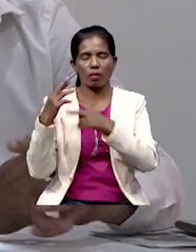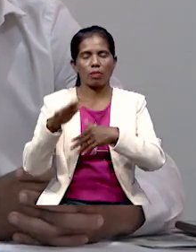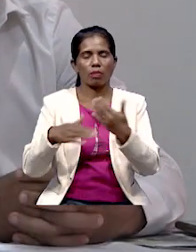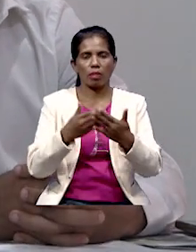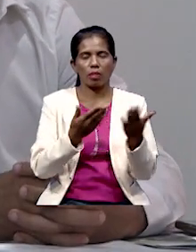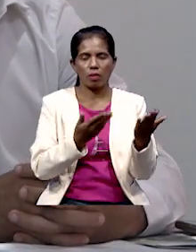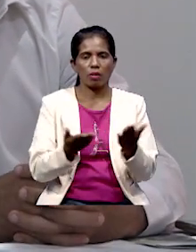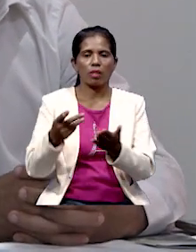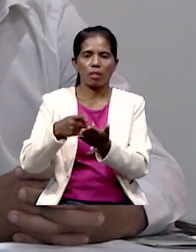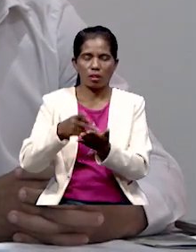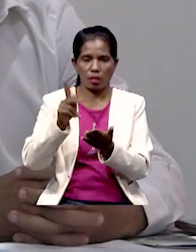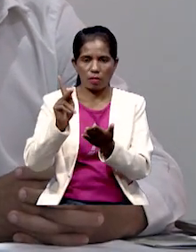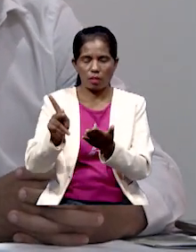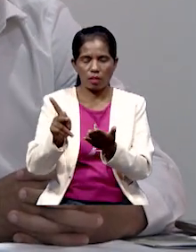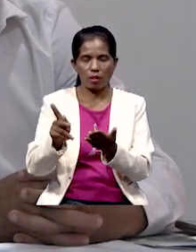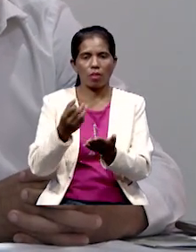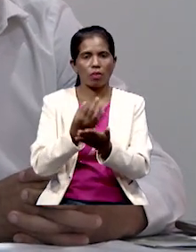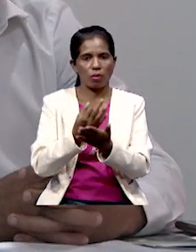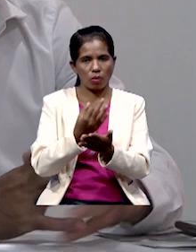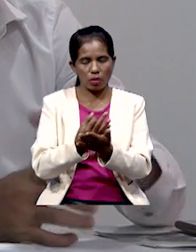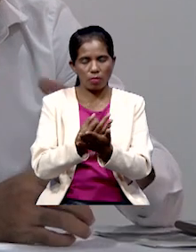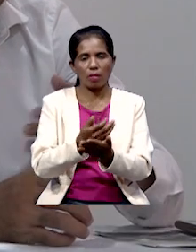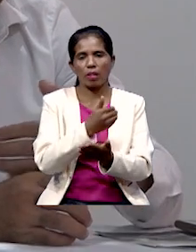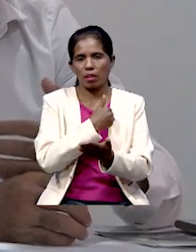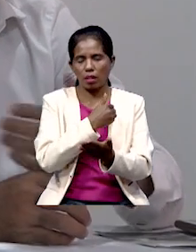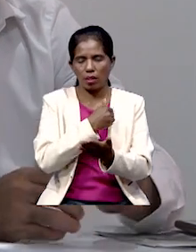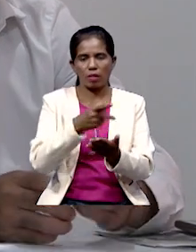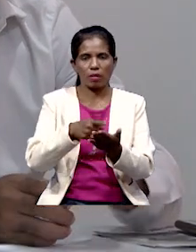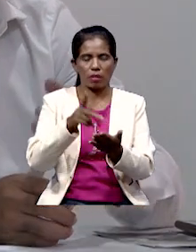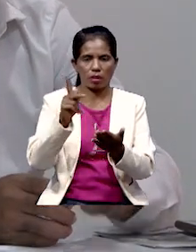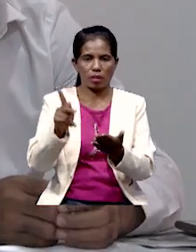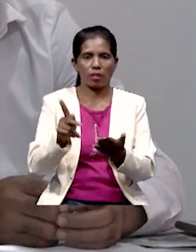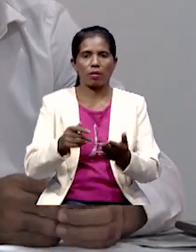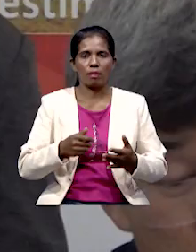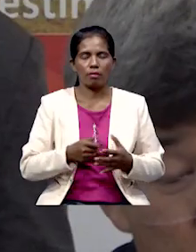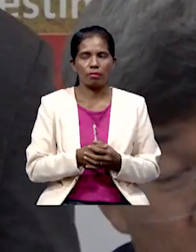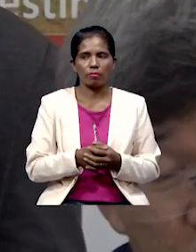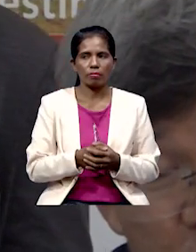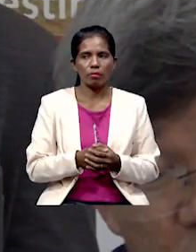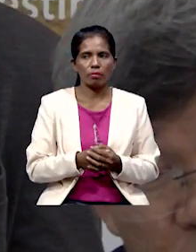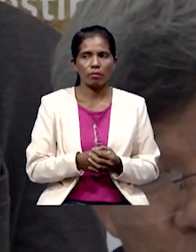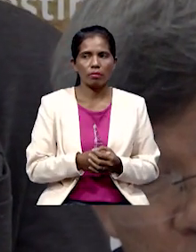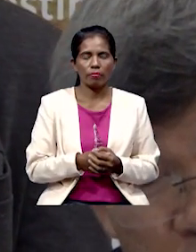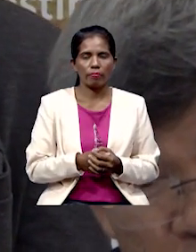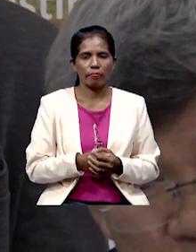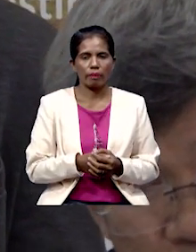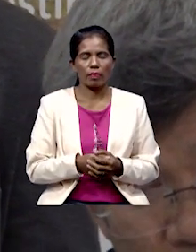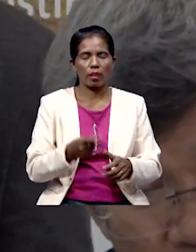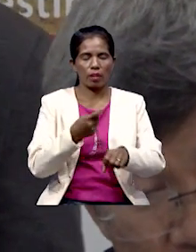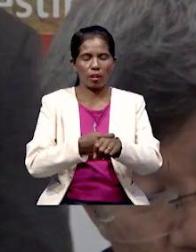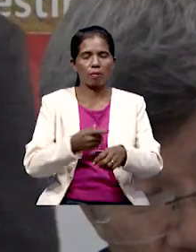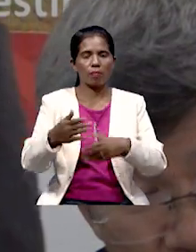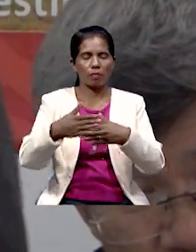lorisielo fali o san restu nebe maka saudoso o saudosa husi kela. En quanto tempo bada